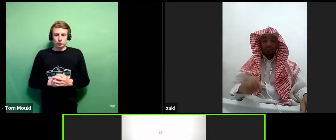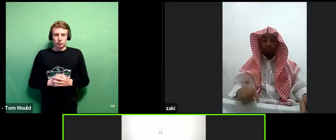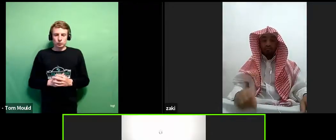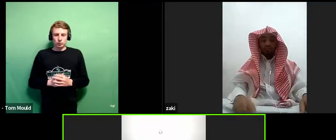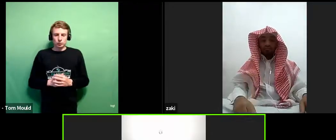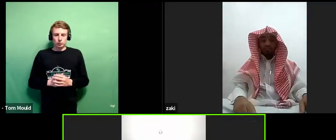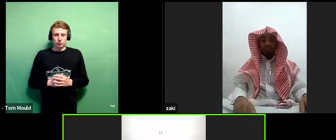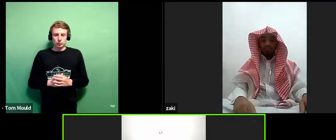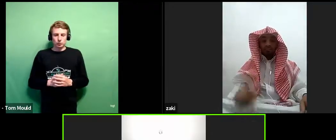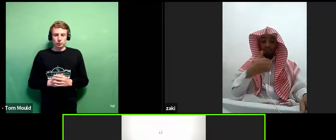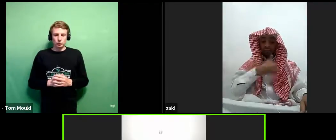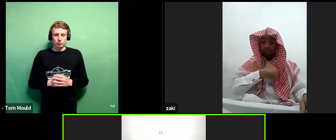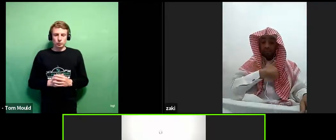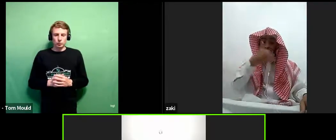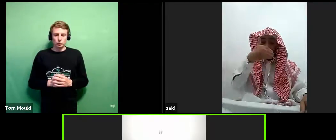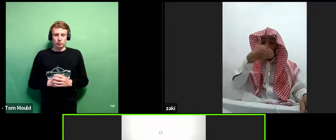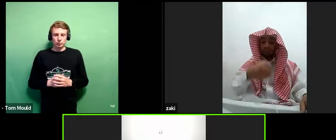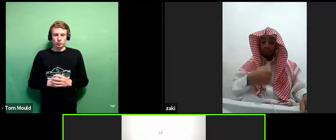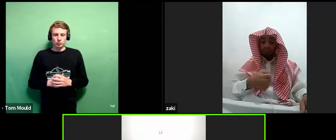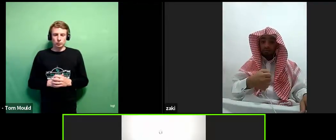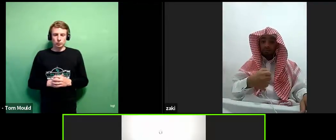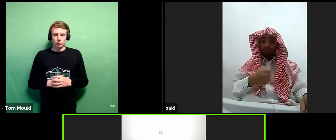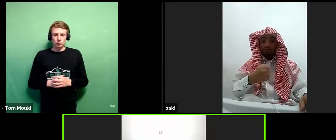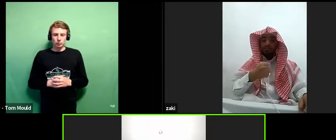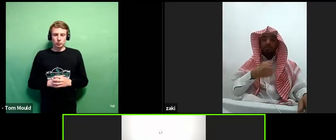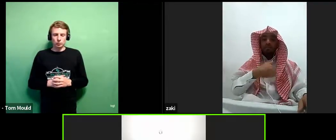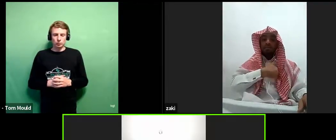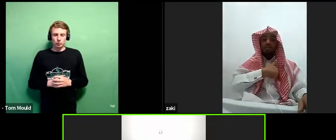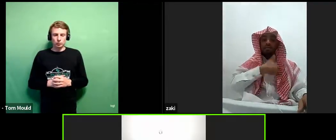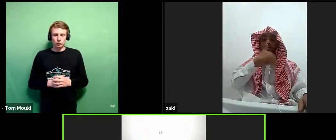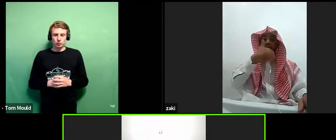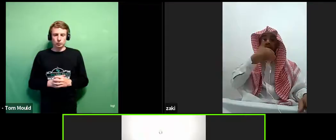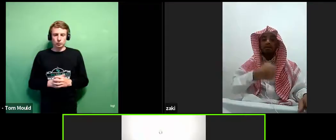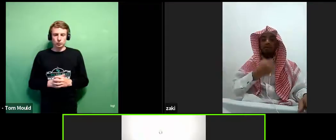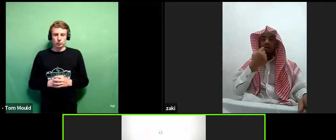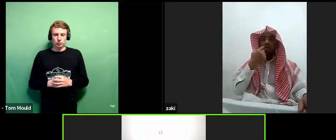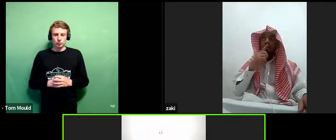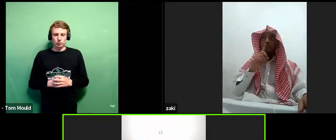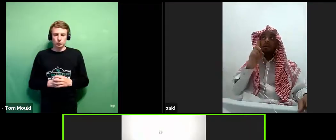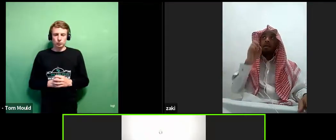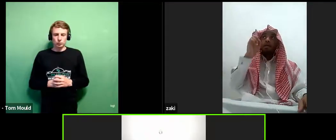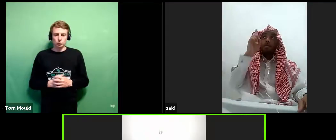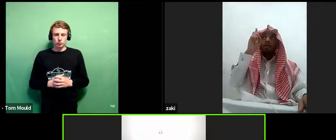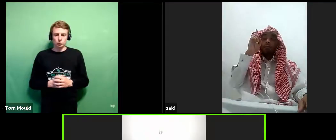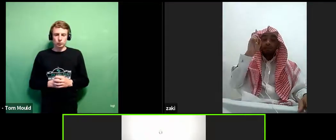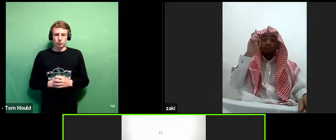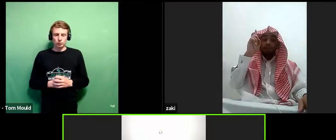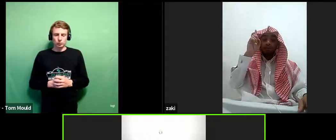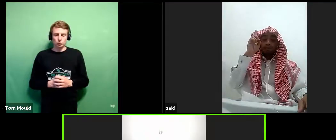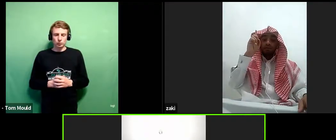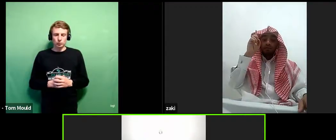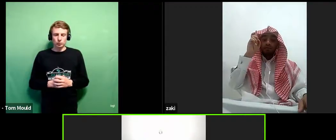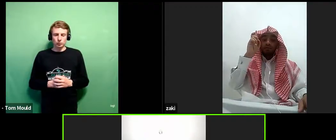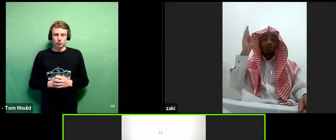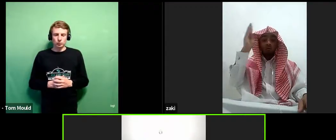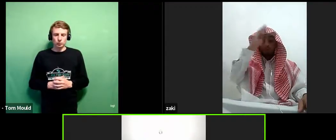ولكن البر من آمن بالله واليوم الآخر